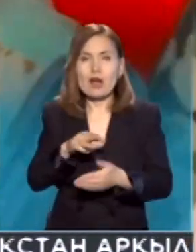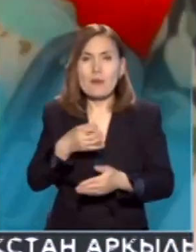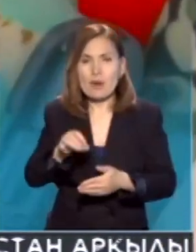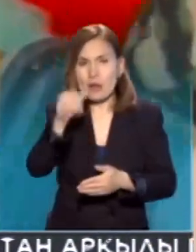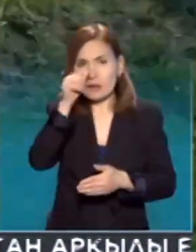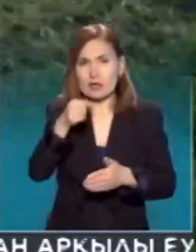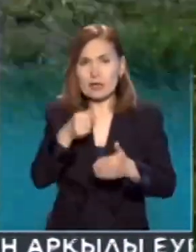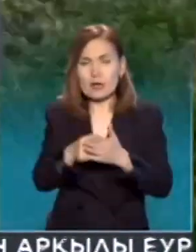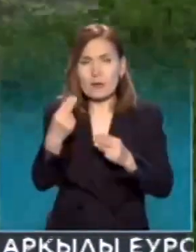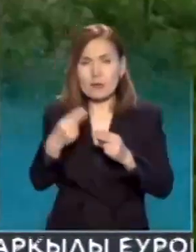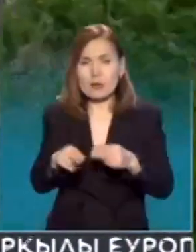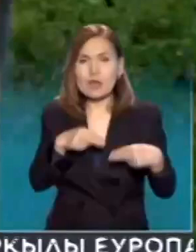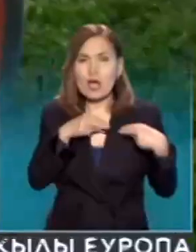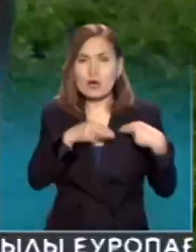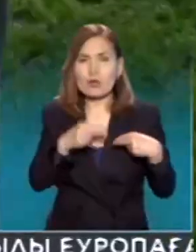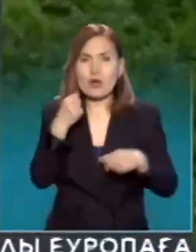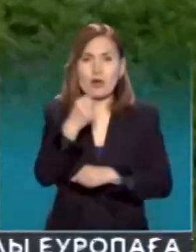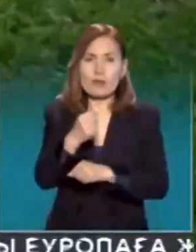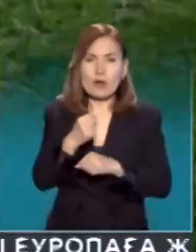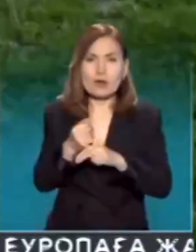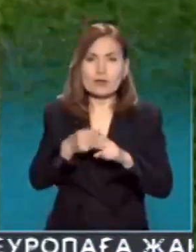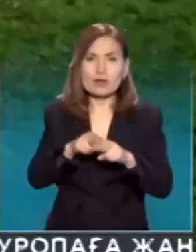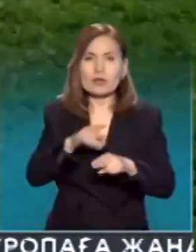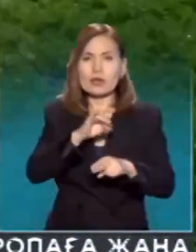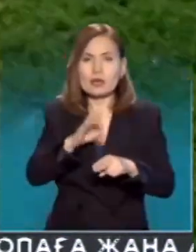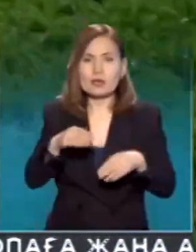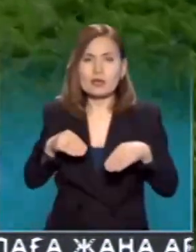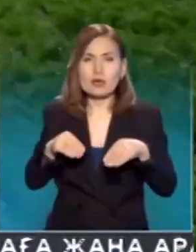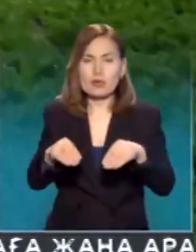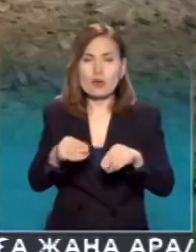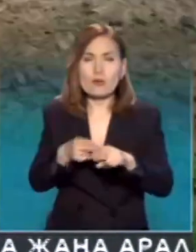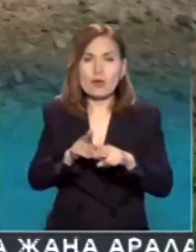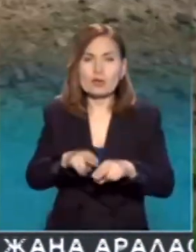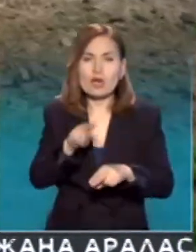айының соңына дейін тынымсыз еңбек етіп, күріш алқаптарын суға